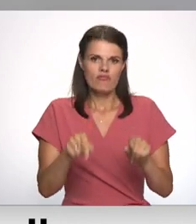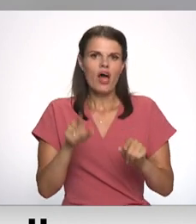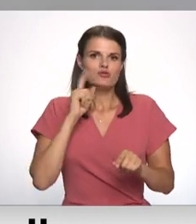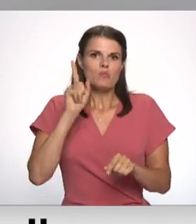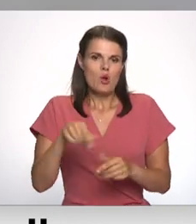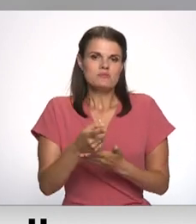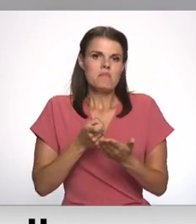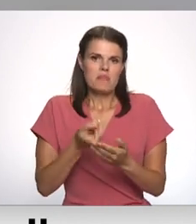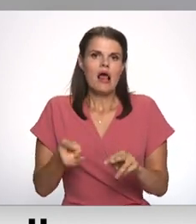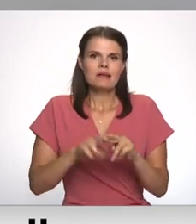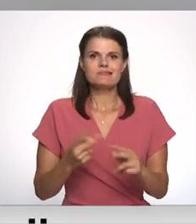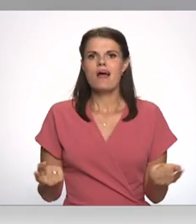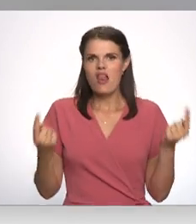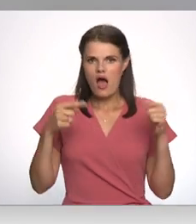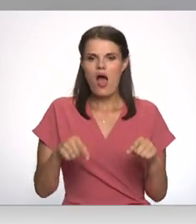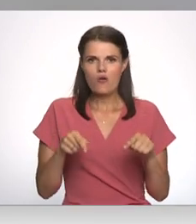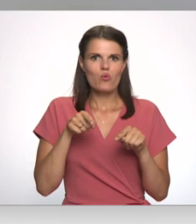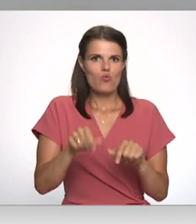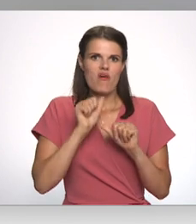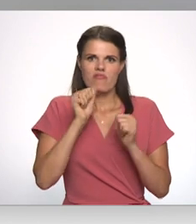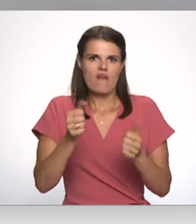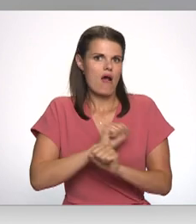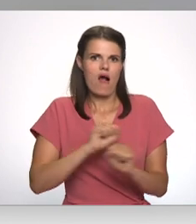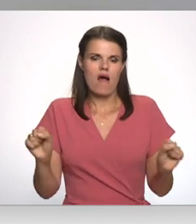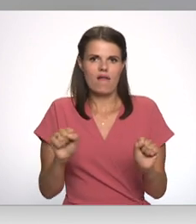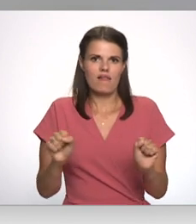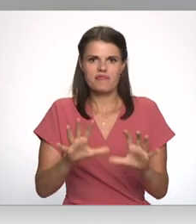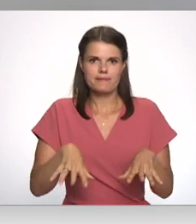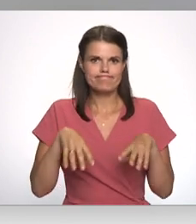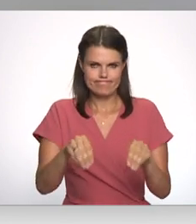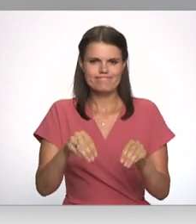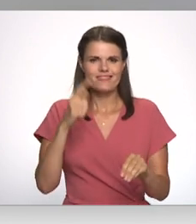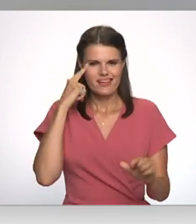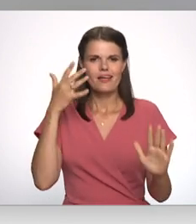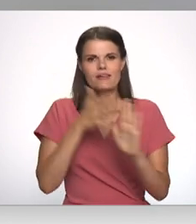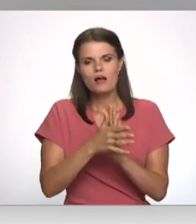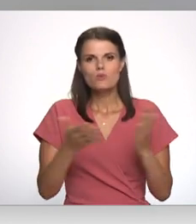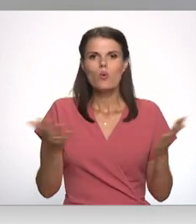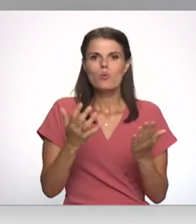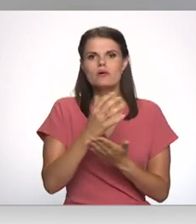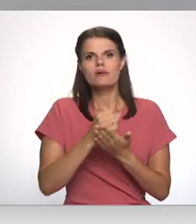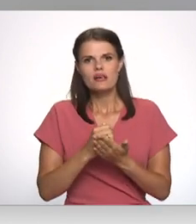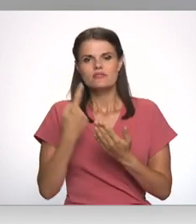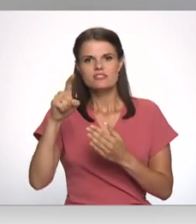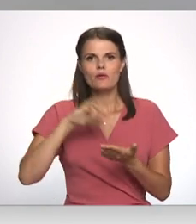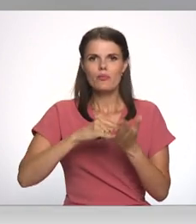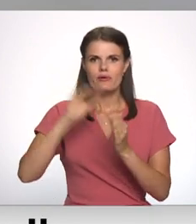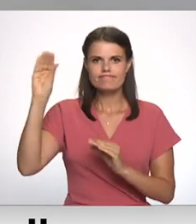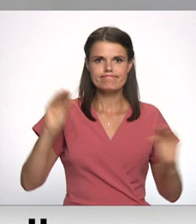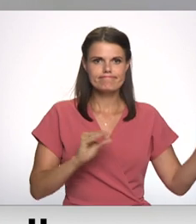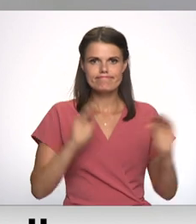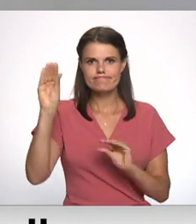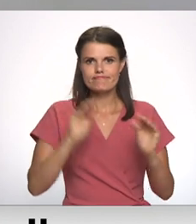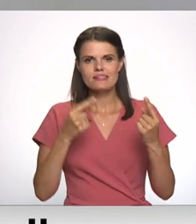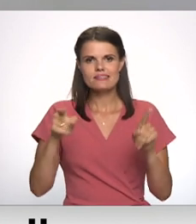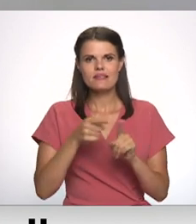laiku, tas nav, teiksim, tā ļoti ātri paveicams, jo ir skaidrs, ka ir jāsaprot, kur kādas rezerves, kādos projektos, kur kādi projekti, teiksim, citi